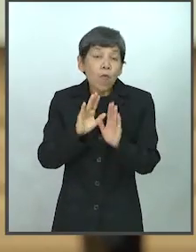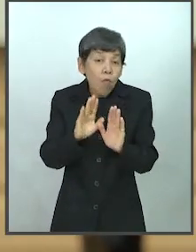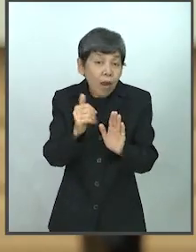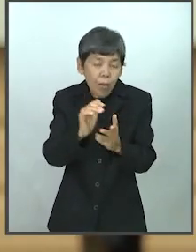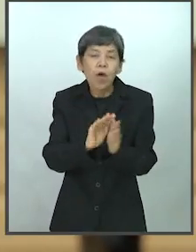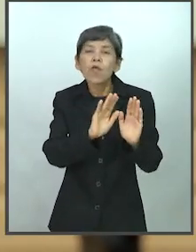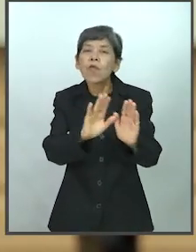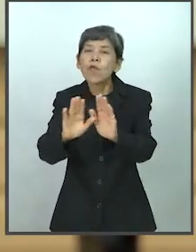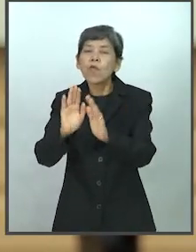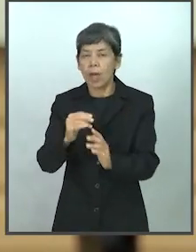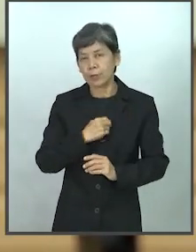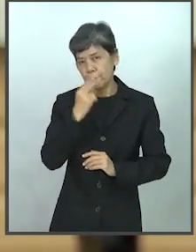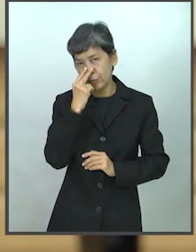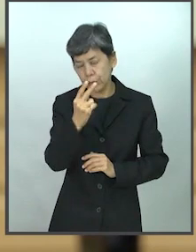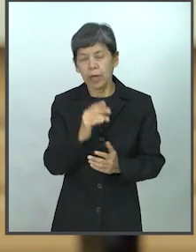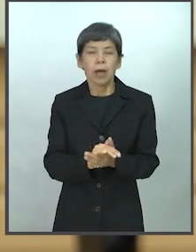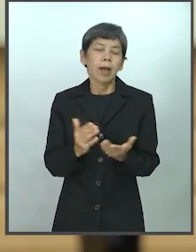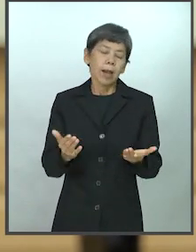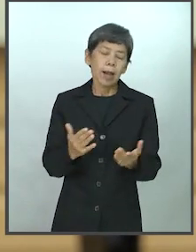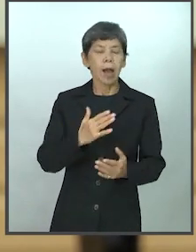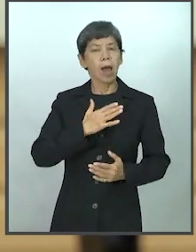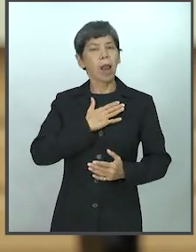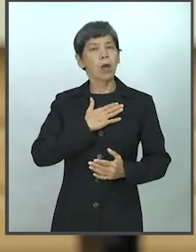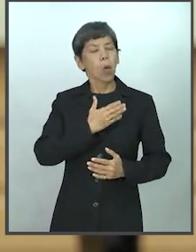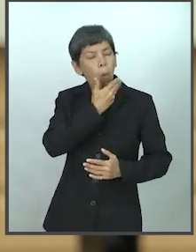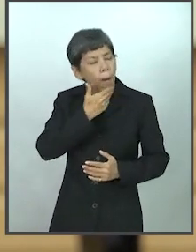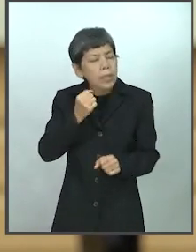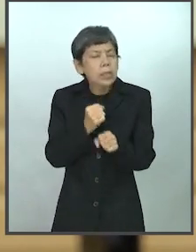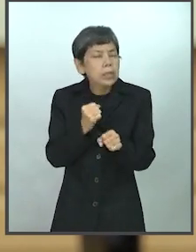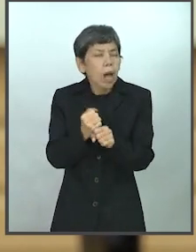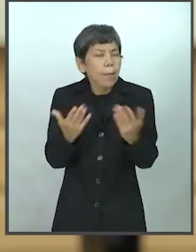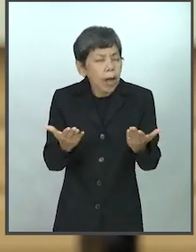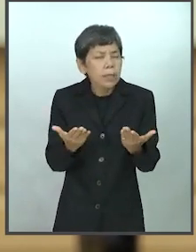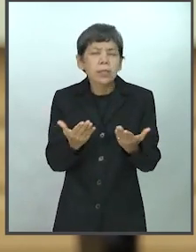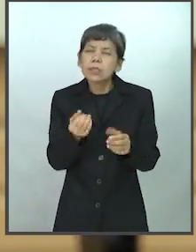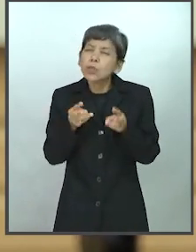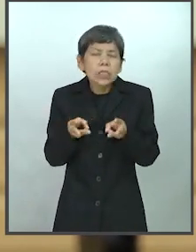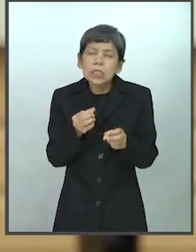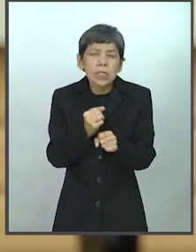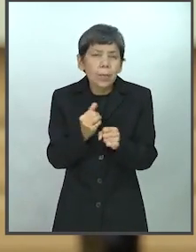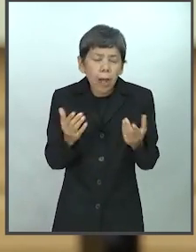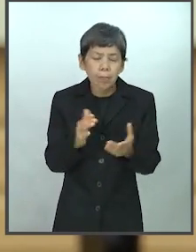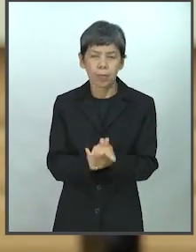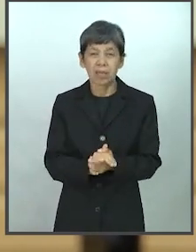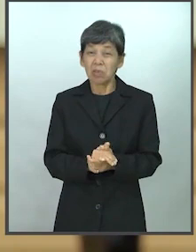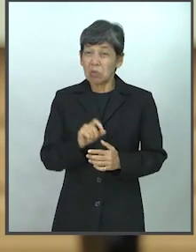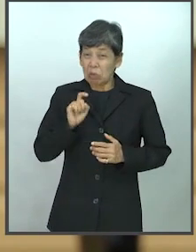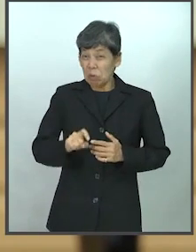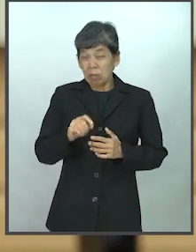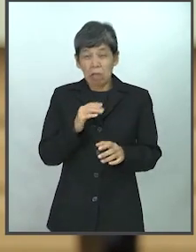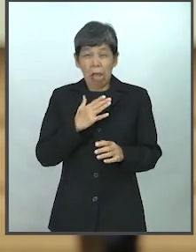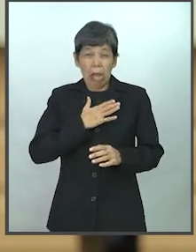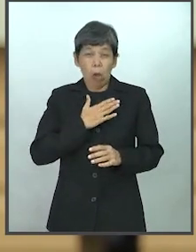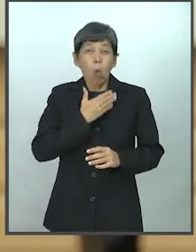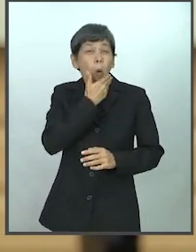ช่วยฝากถึงผู้ชมทางบ้านครับว่าเราเนี่ยจะทำความดีได้อย่างไรทำได้อย่างไรทำยังไงบ้างและจำเป็นไหมที่เรา